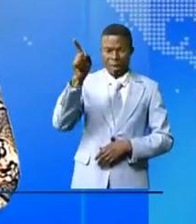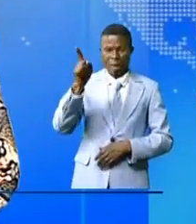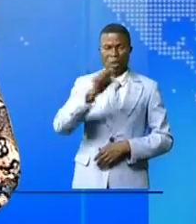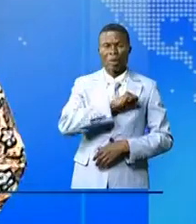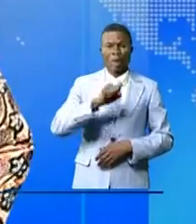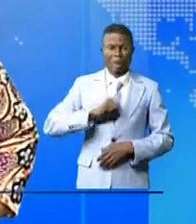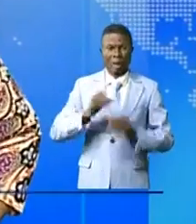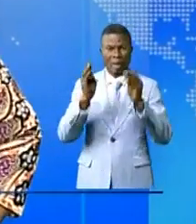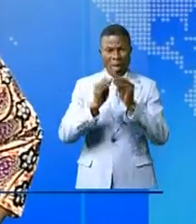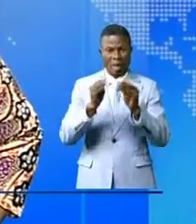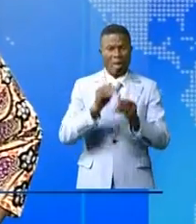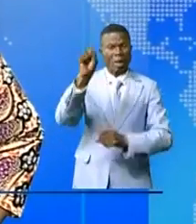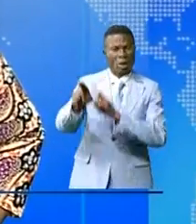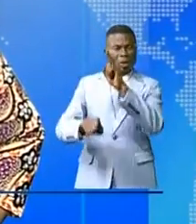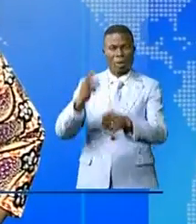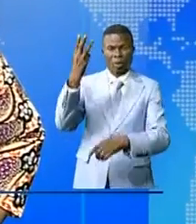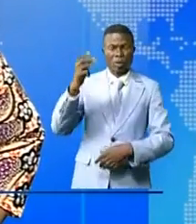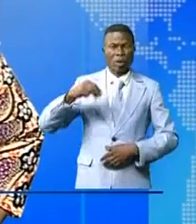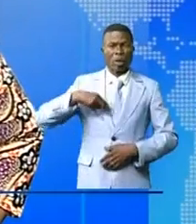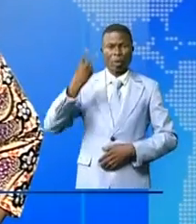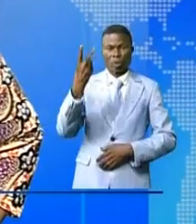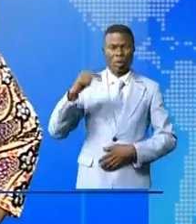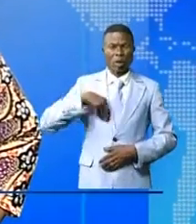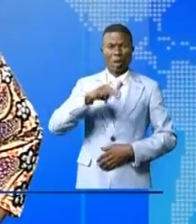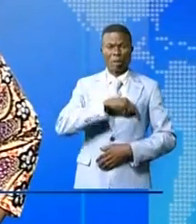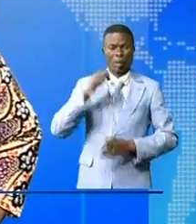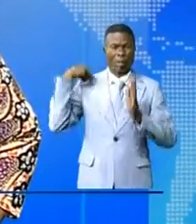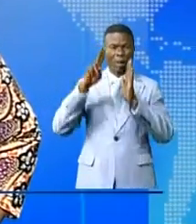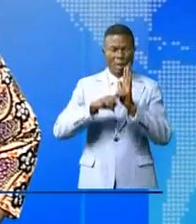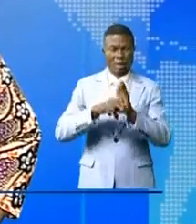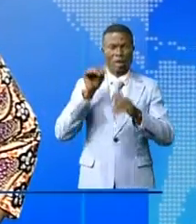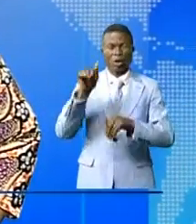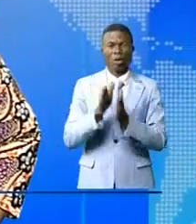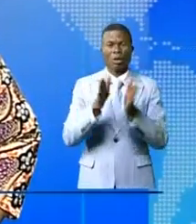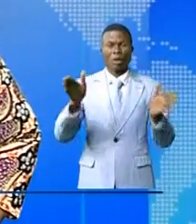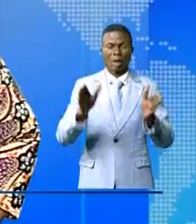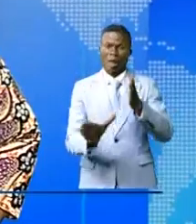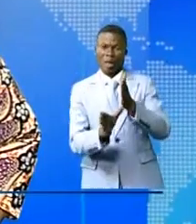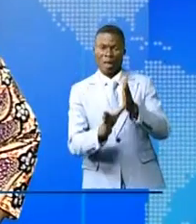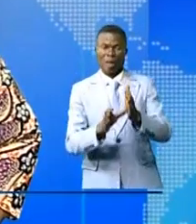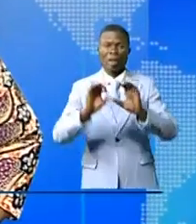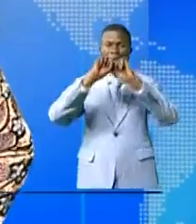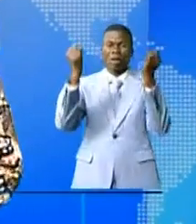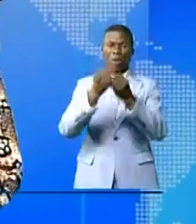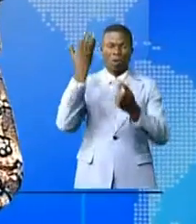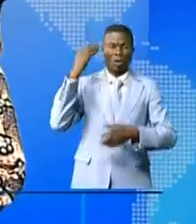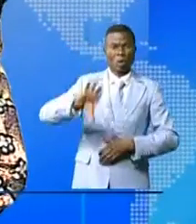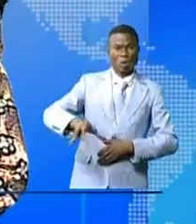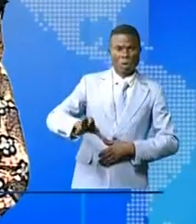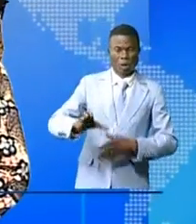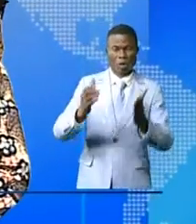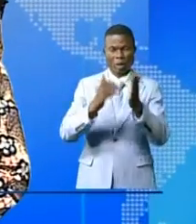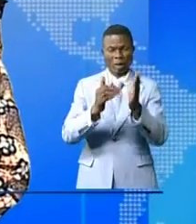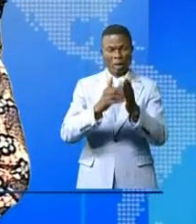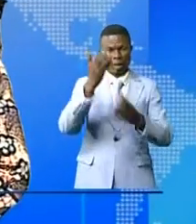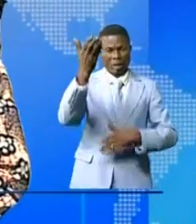qui a aussi auditionné deux membres du gouvernement central et le directeur général intérimaire de la régie des eaux, tout dans ce condensé